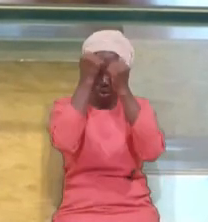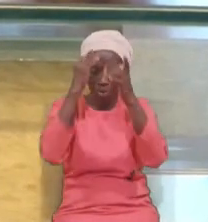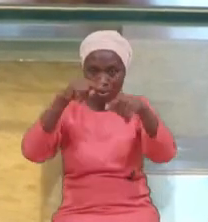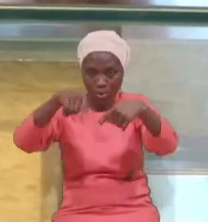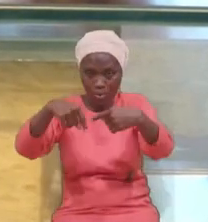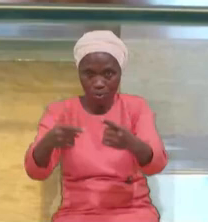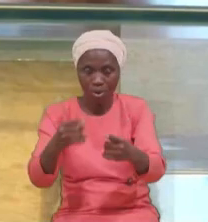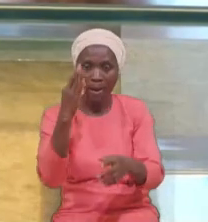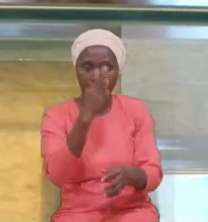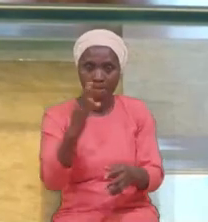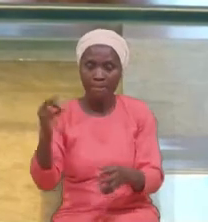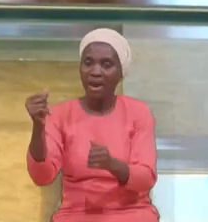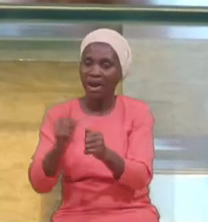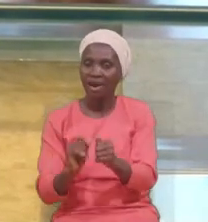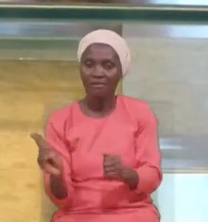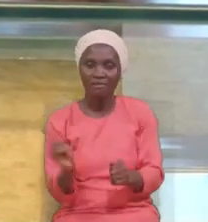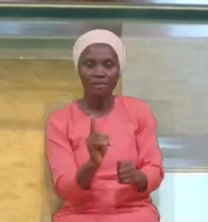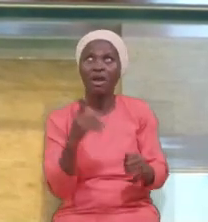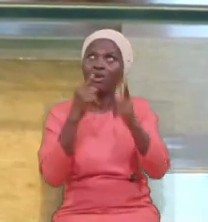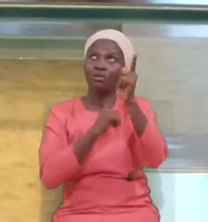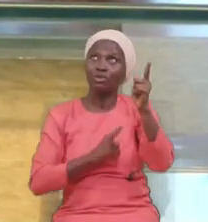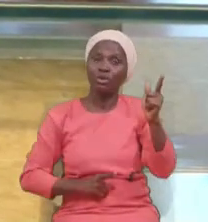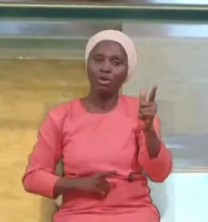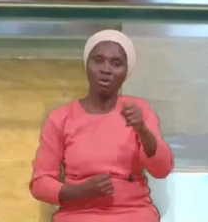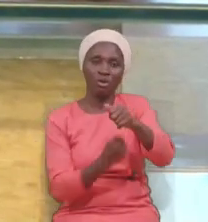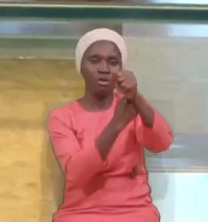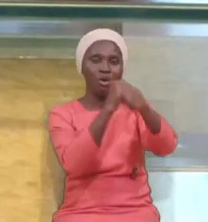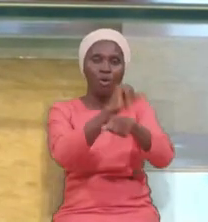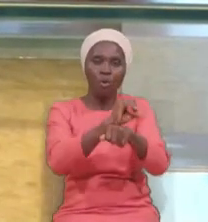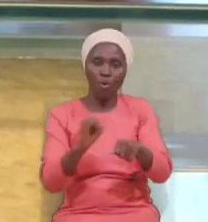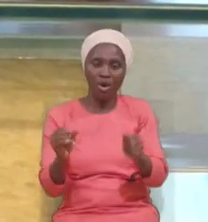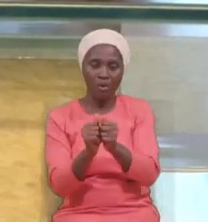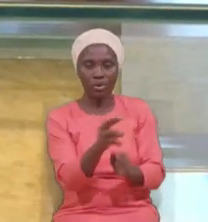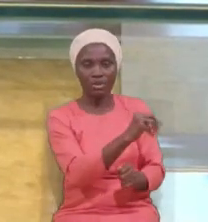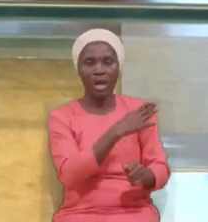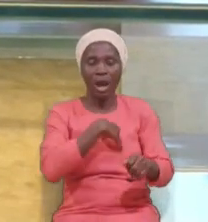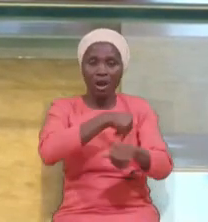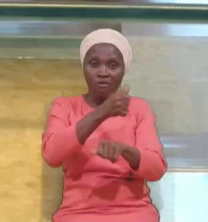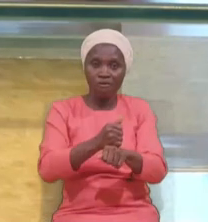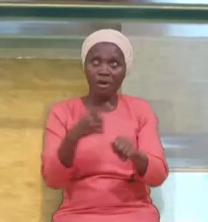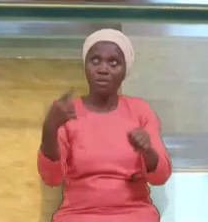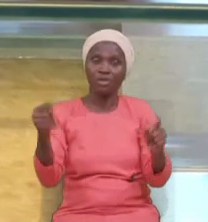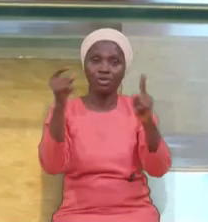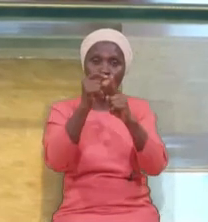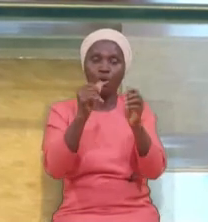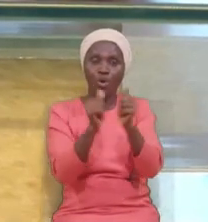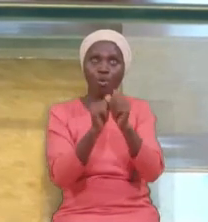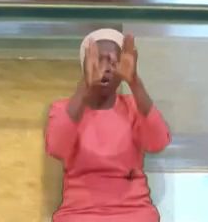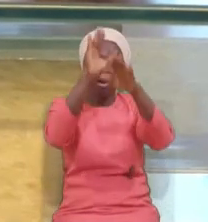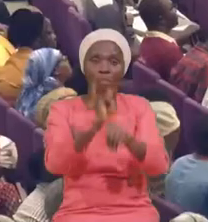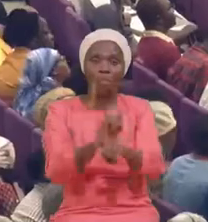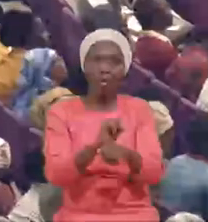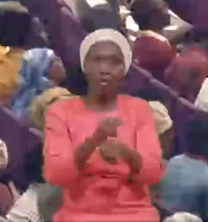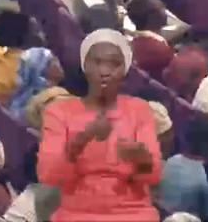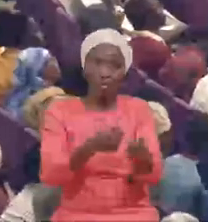il s'en allait prêcher partout. Le Seigneur travaillait avec eux et confirmait la parole par les miracles qu'il